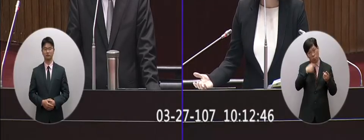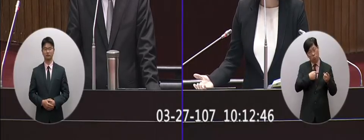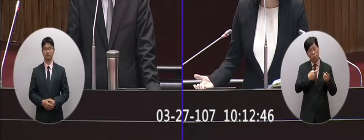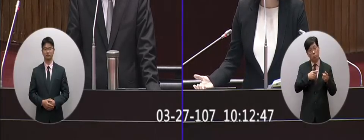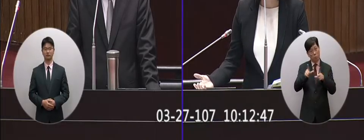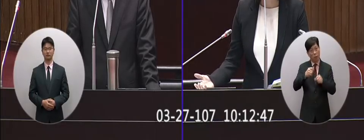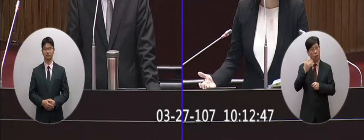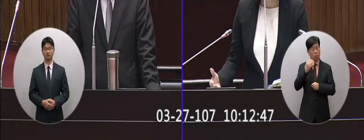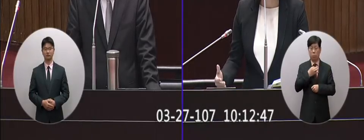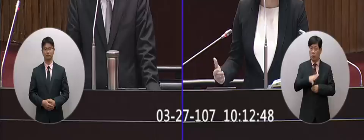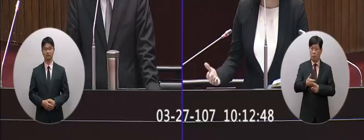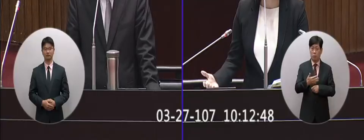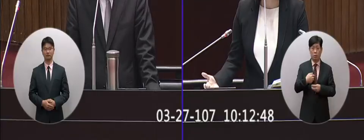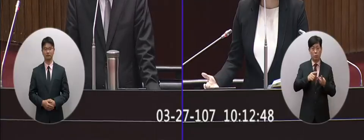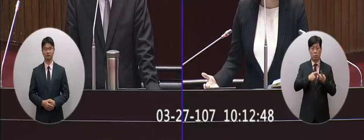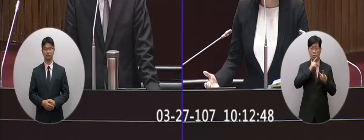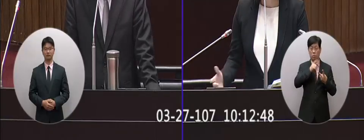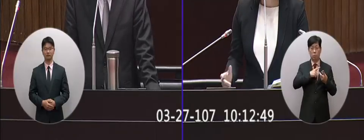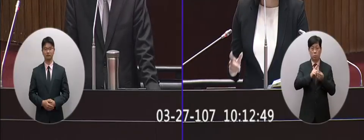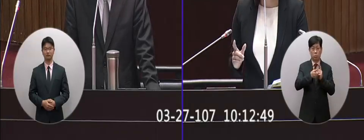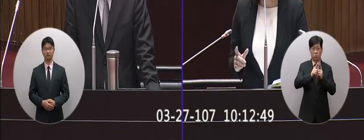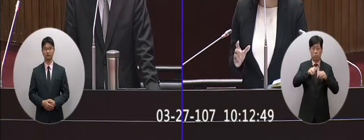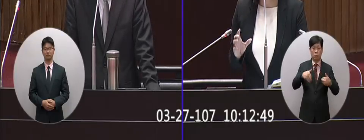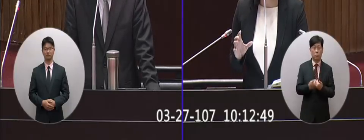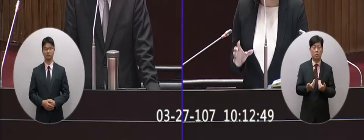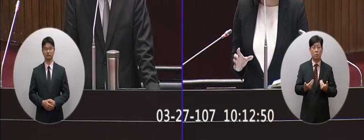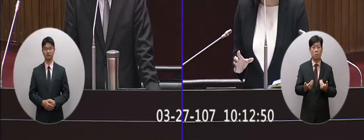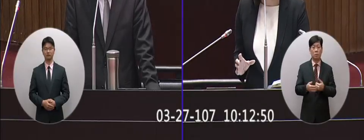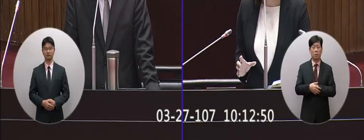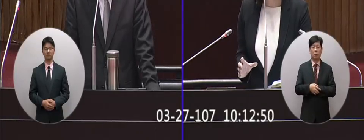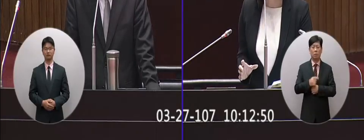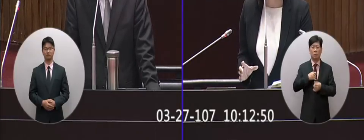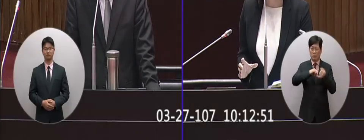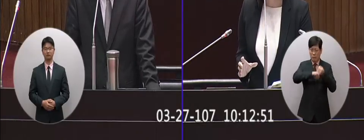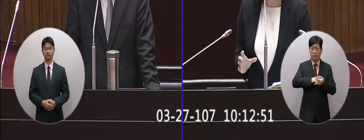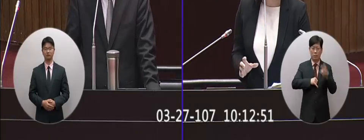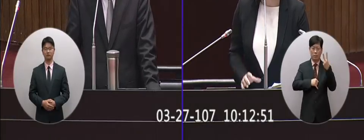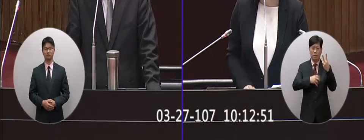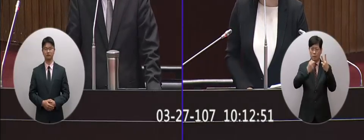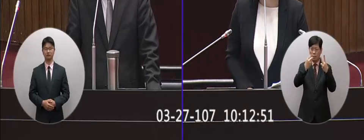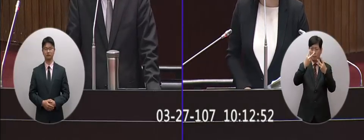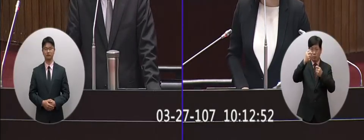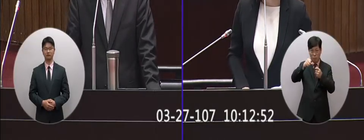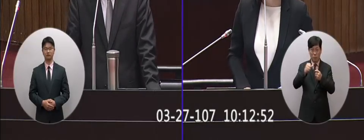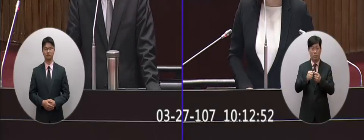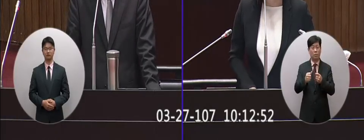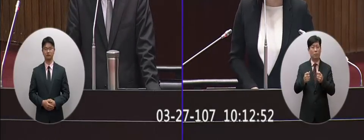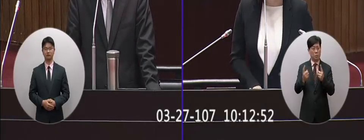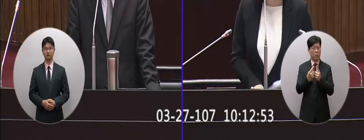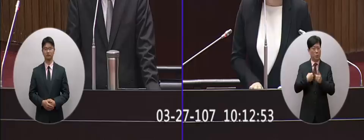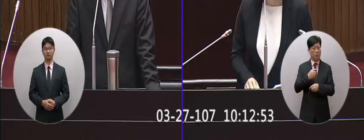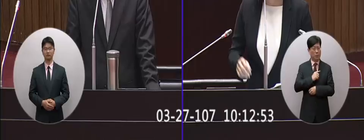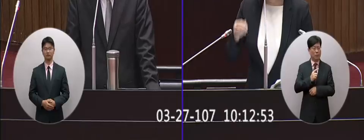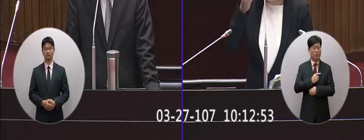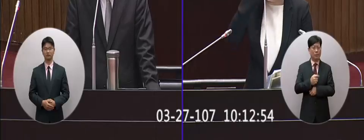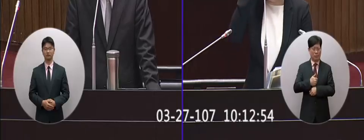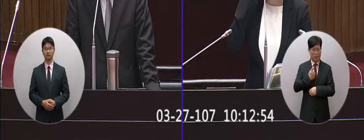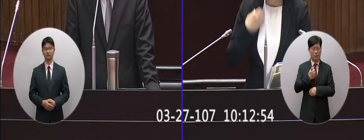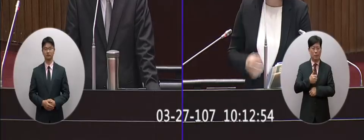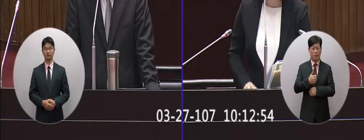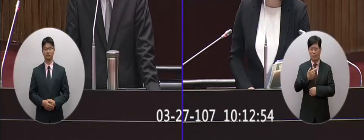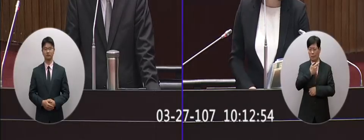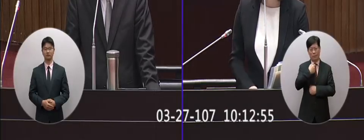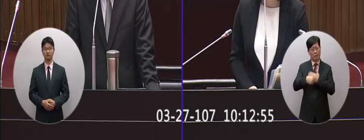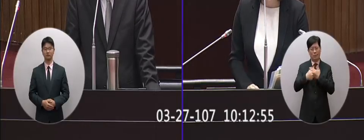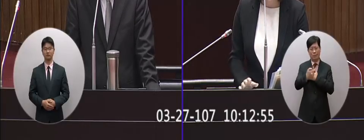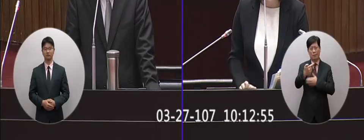受我不做，或者我放反。所以其实我们定2025年对我们自己其实是一个很大的一个